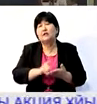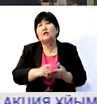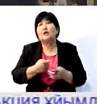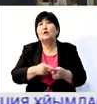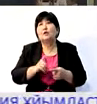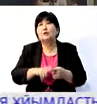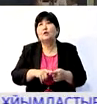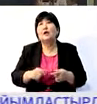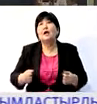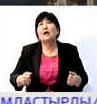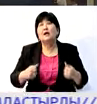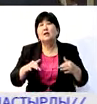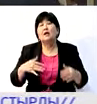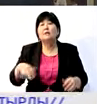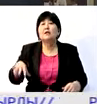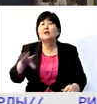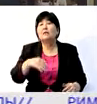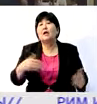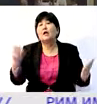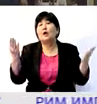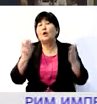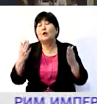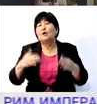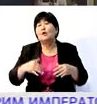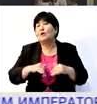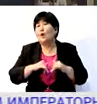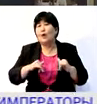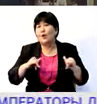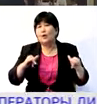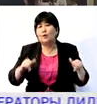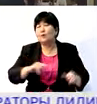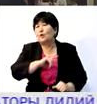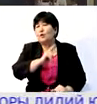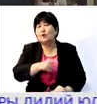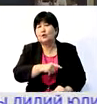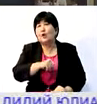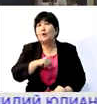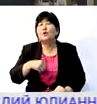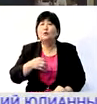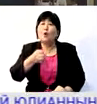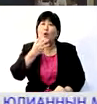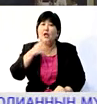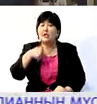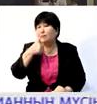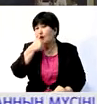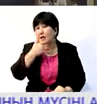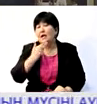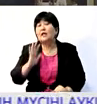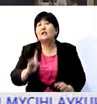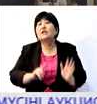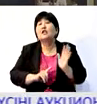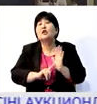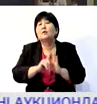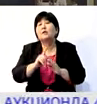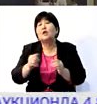соған тырысып жатырмыз. Енді біздің киноларымыз енді күшті, ой біз өзіме ұнайды деп айта алмаймын. Енді біз енді бастап жатырмыз,